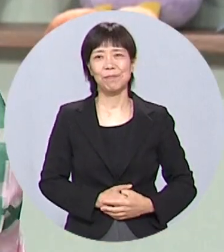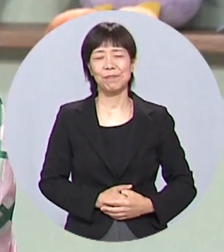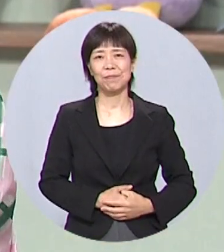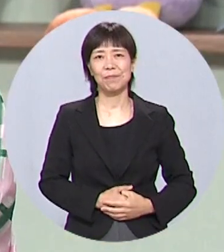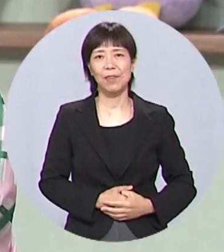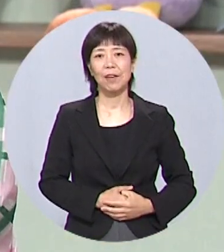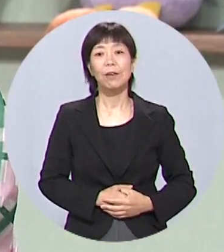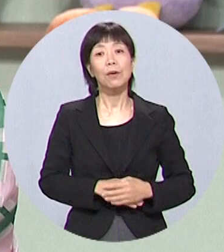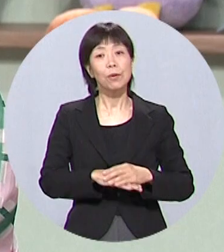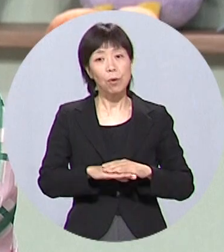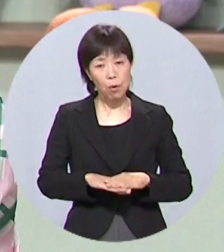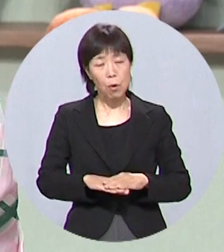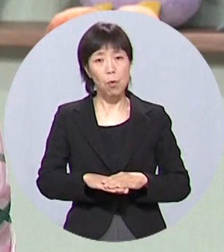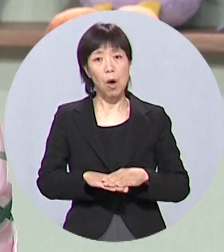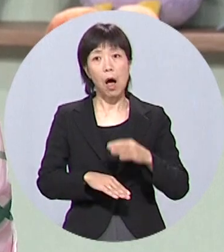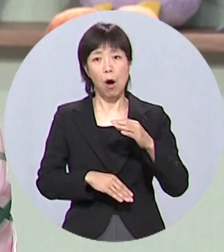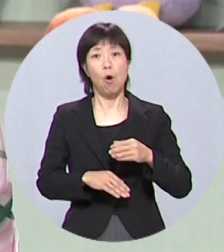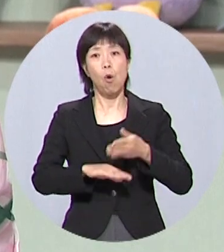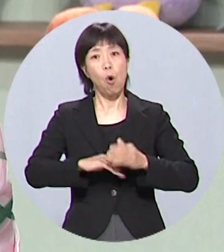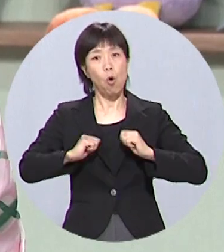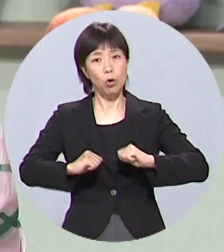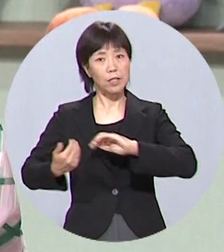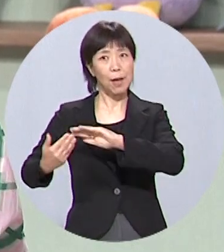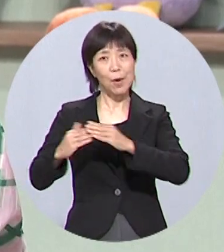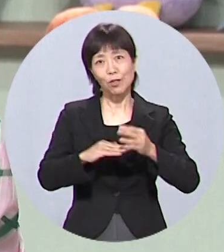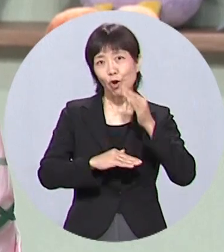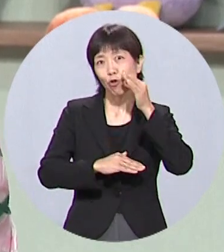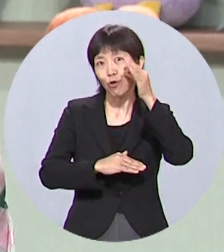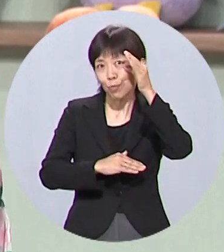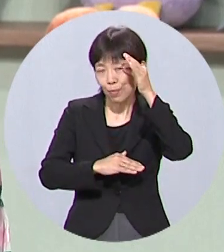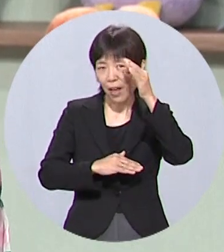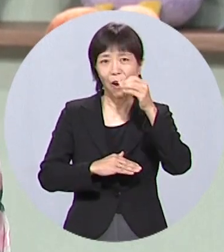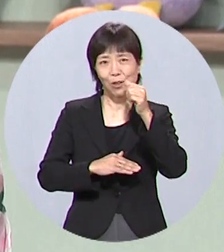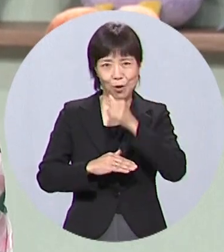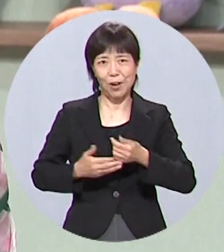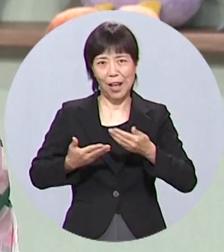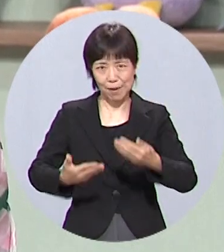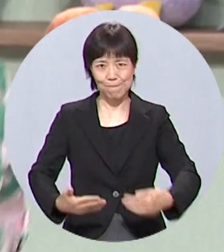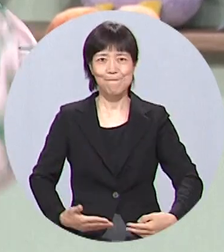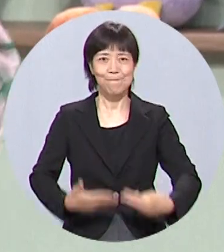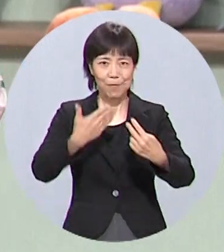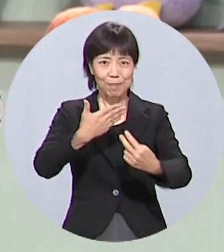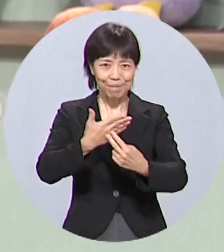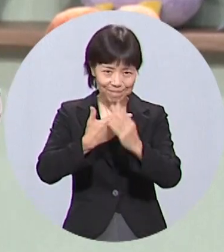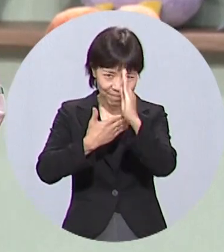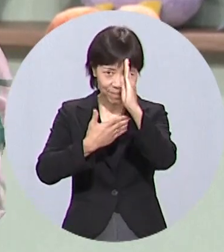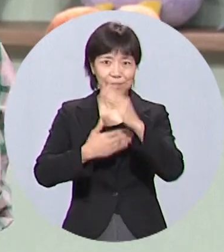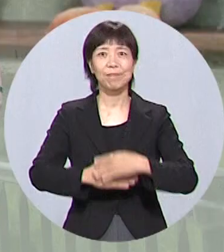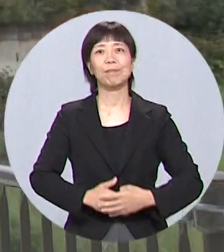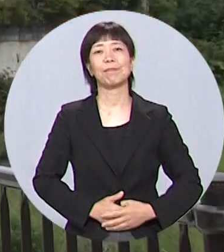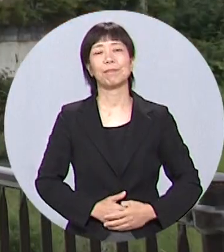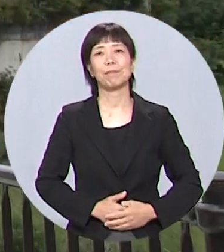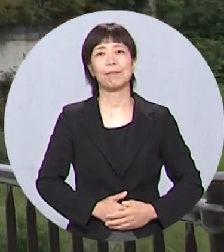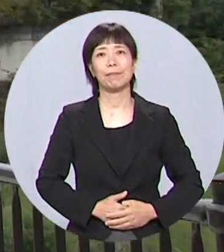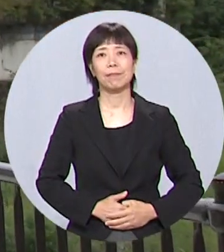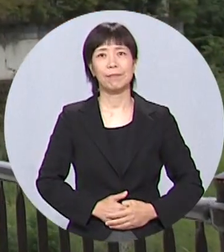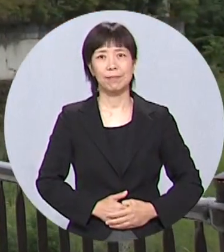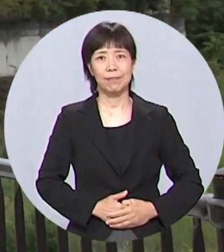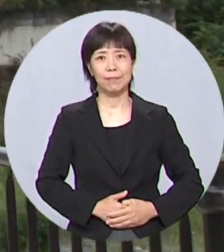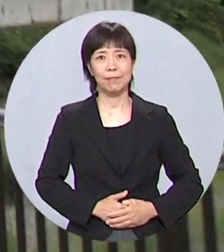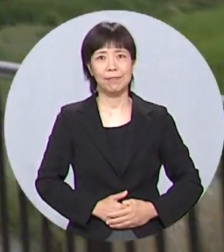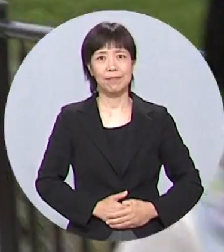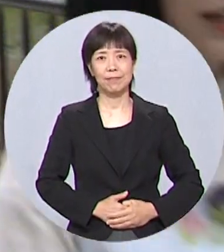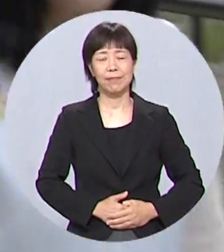はいはい、今回は収穫を迎える越生町の梅をもう思う存分楽しんできました。ぜひご覧ください。